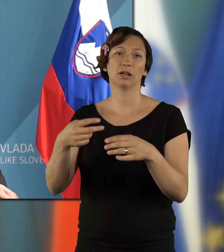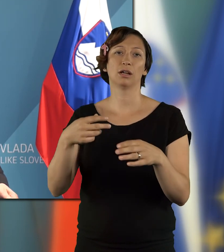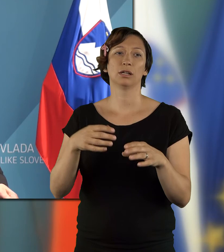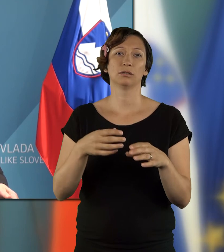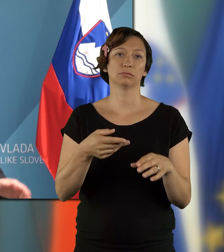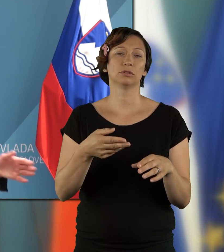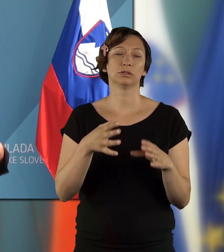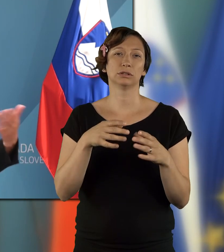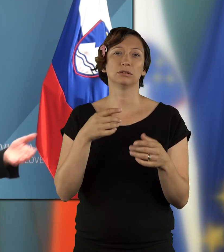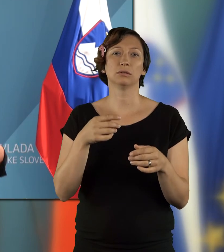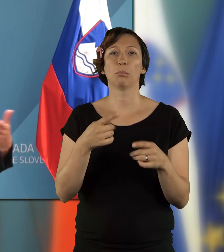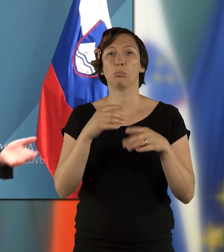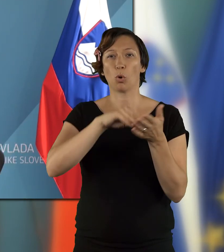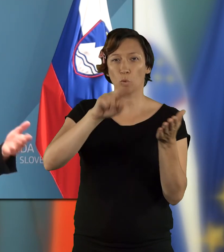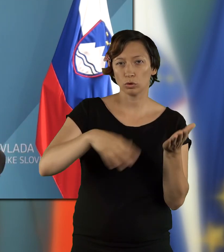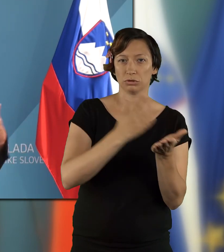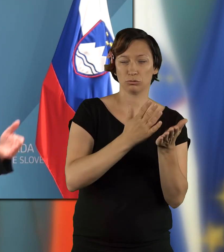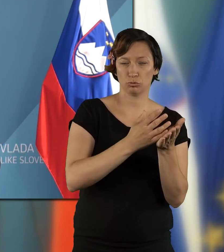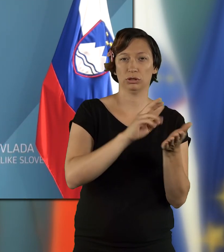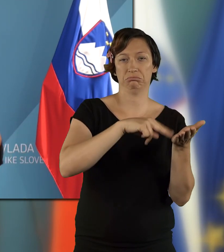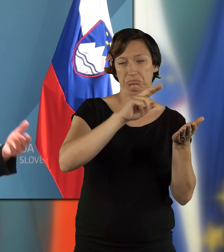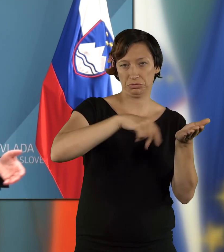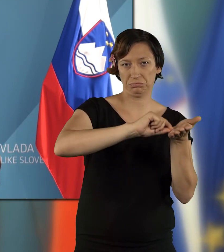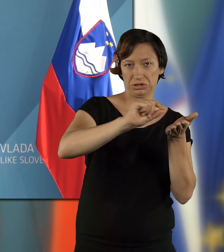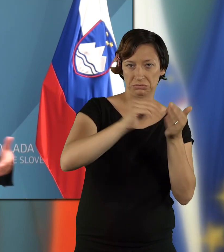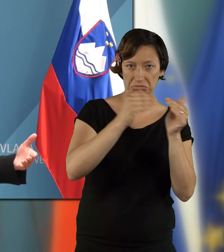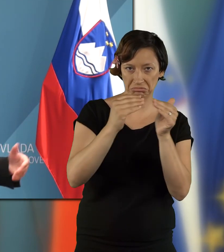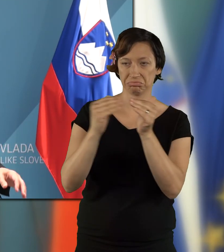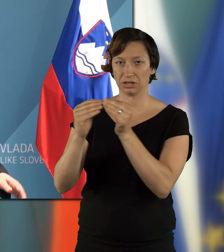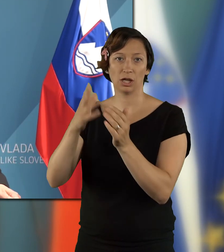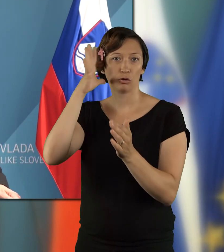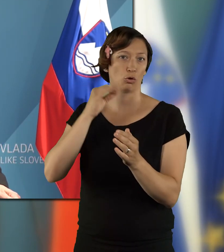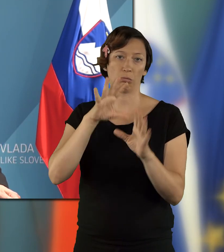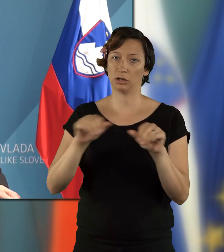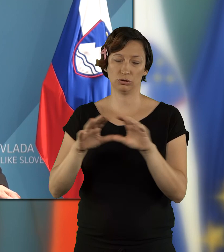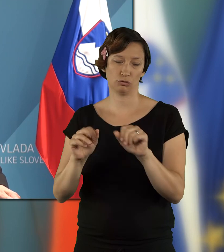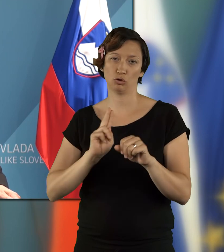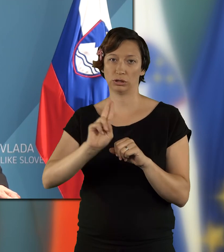bile prevzete, se pravi pogodbe, ki so bile že sklenjene, se normalno